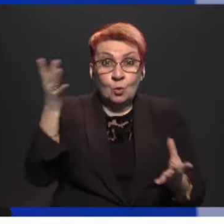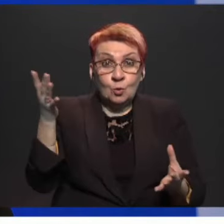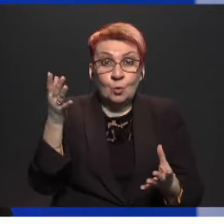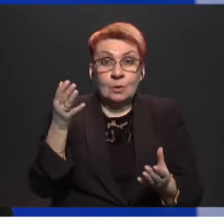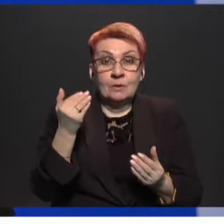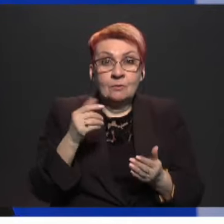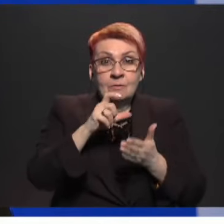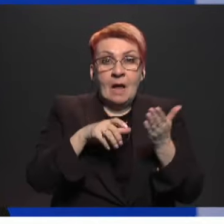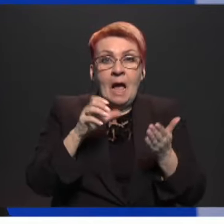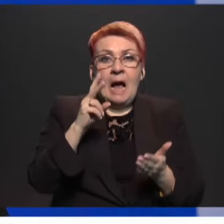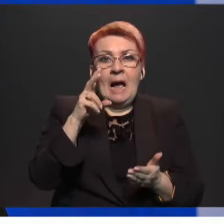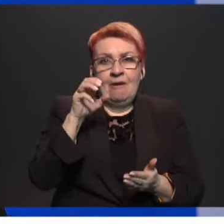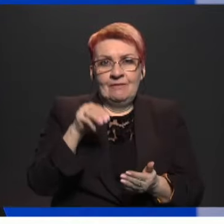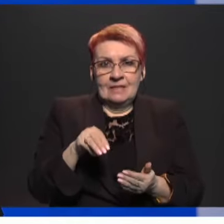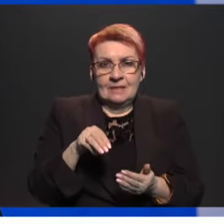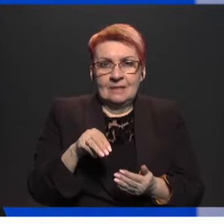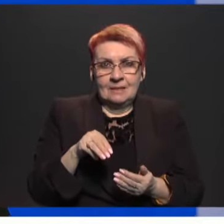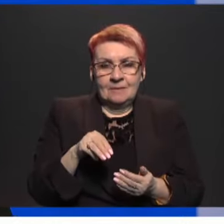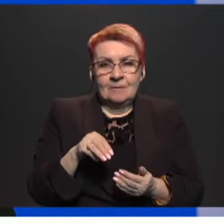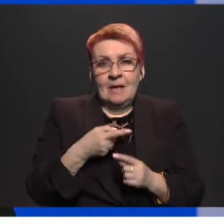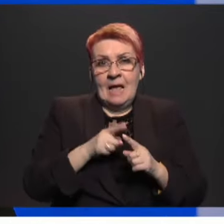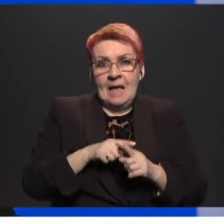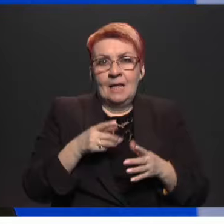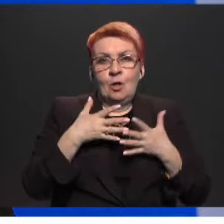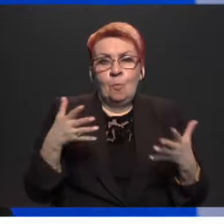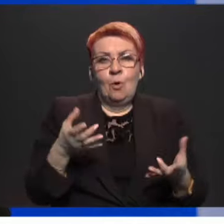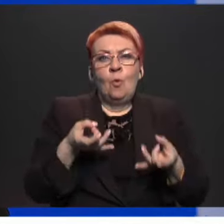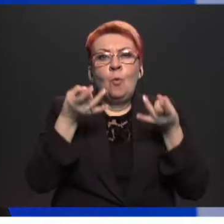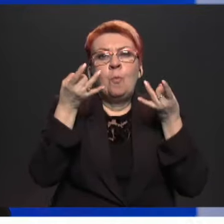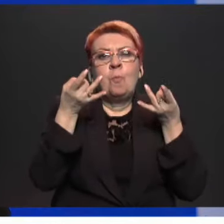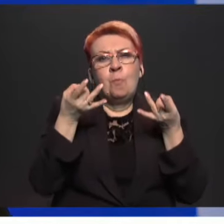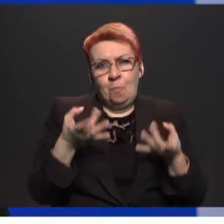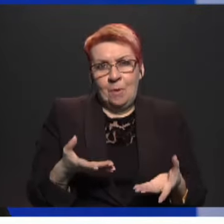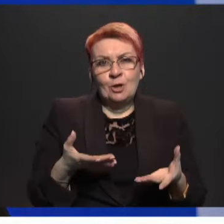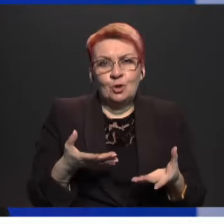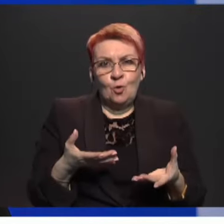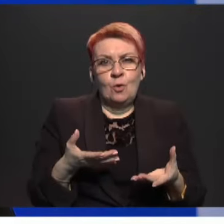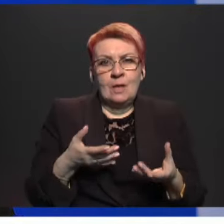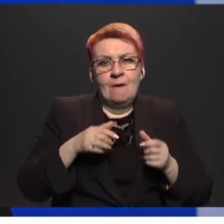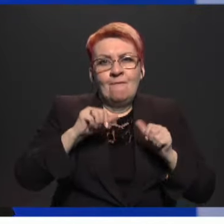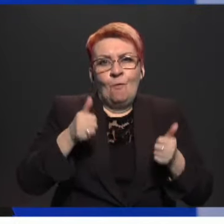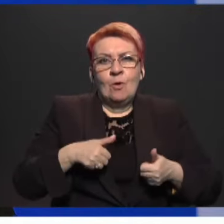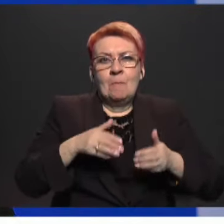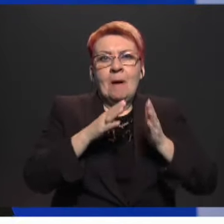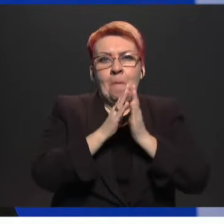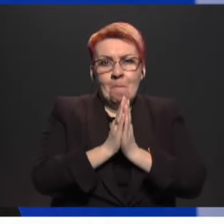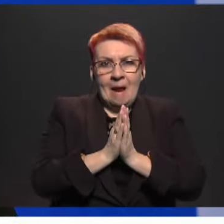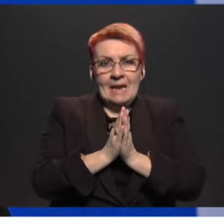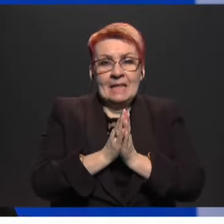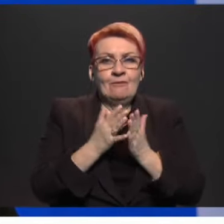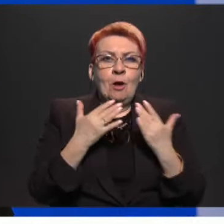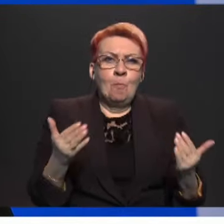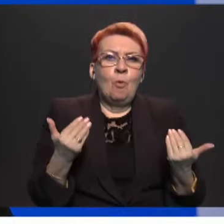молиться акафистами. Хотя это более упрощенная, в общем-то, форма молитвы и